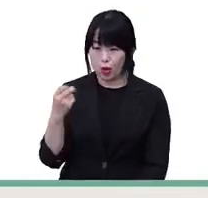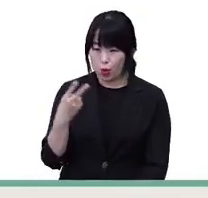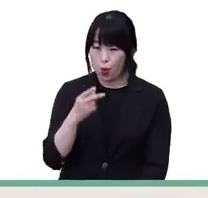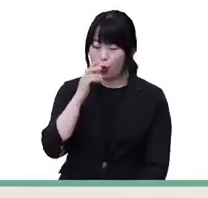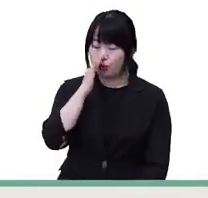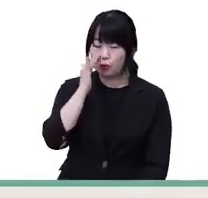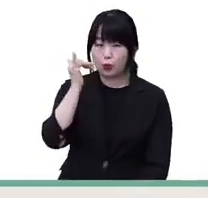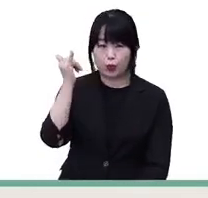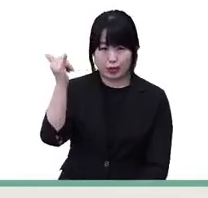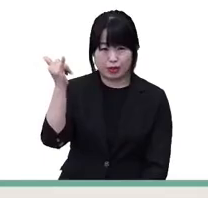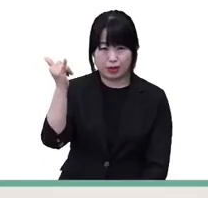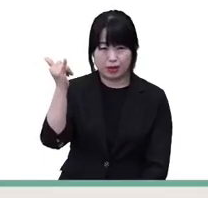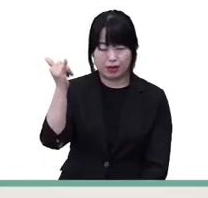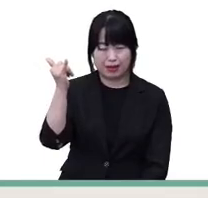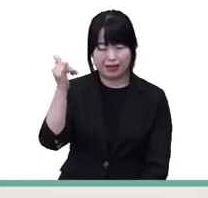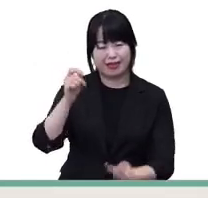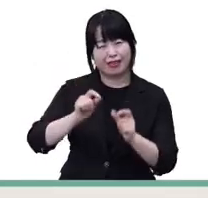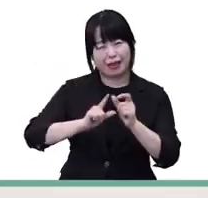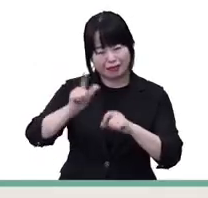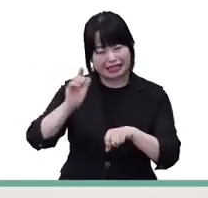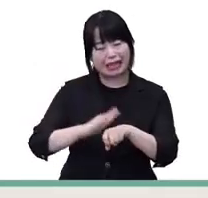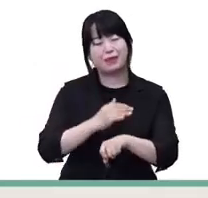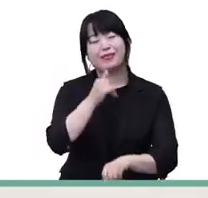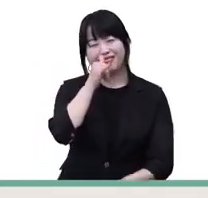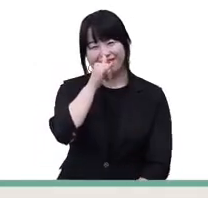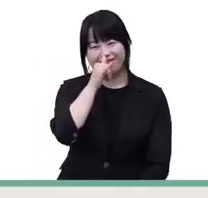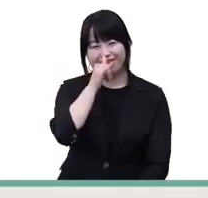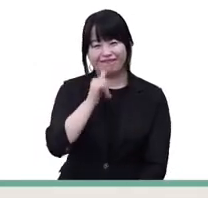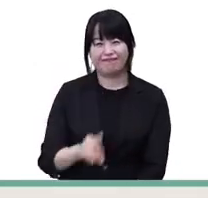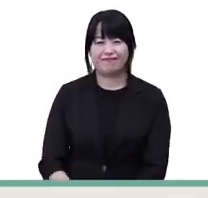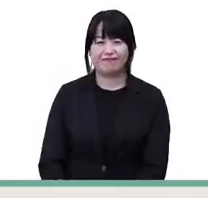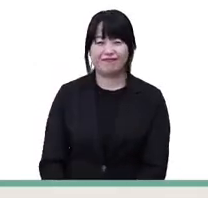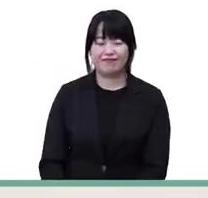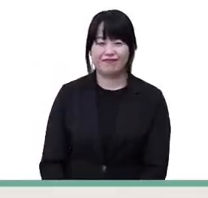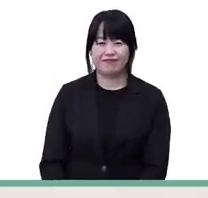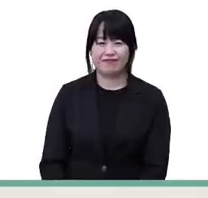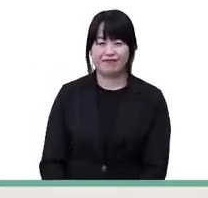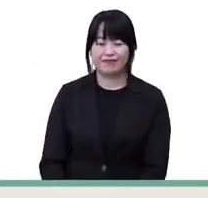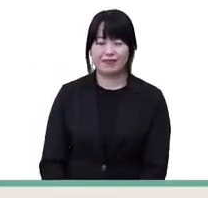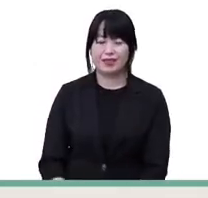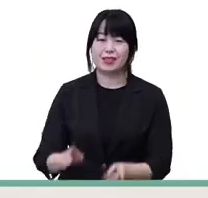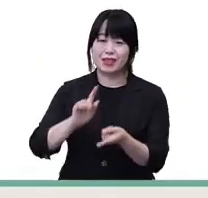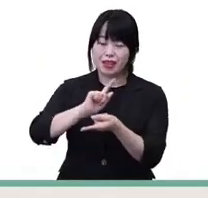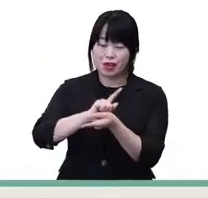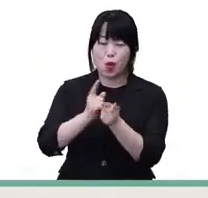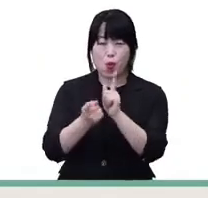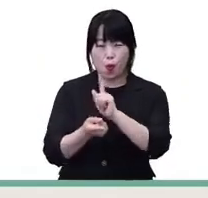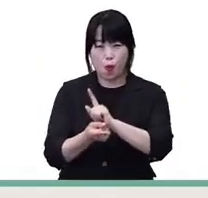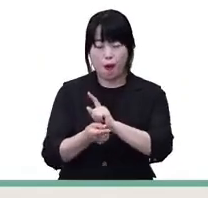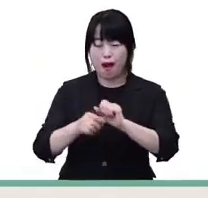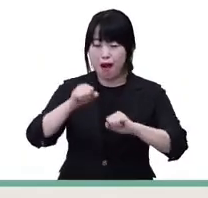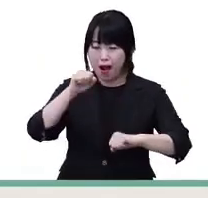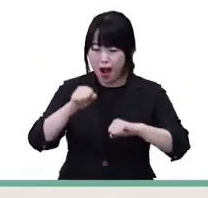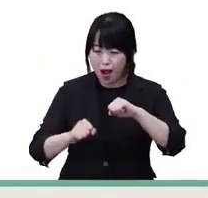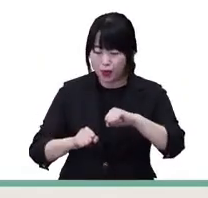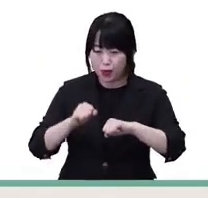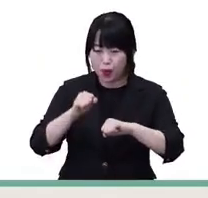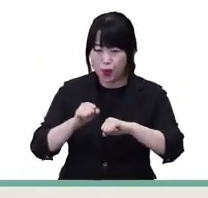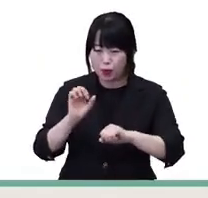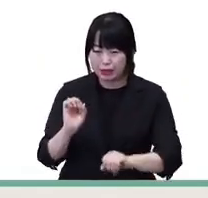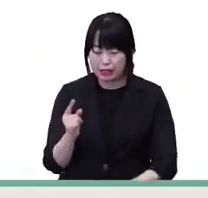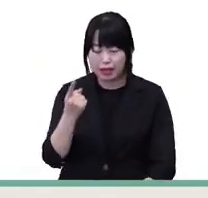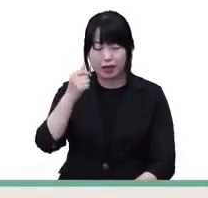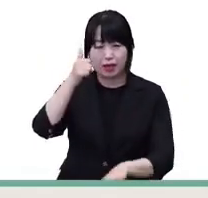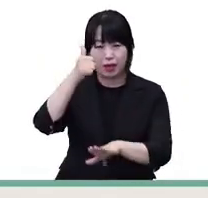부모님들도 사실은 거의 비슷했습니다. 그런데 서로가 그 행동에 대해서 결과를